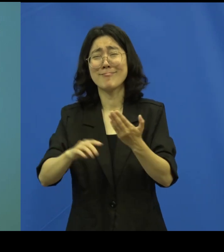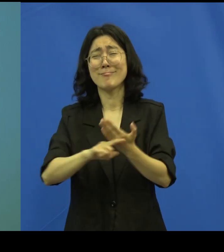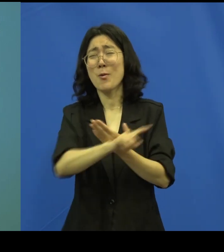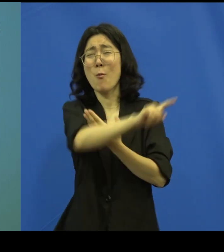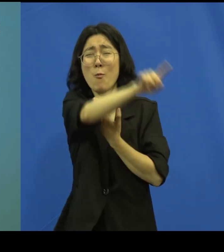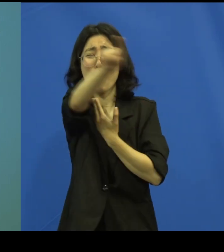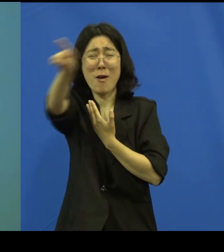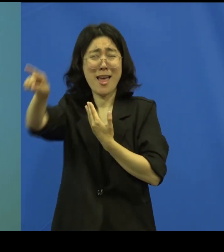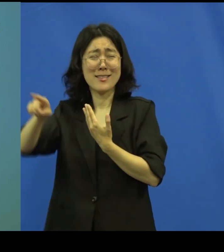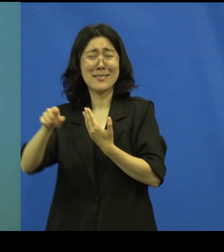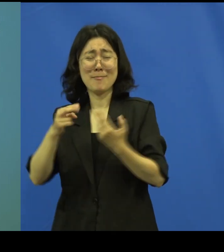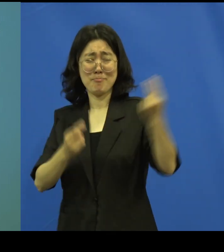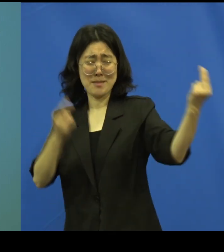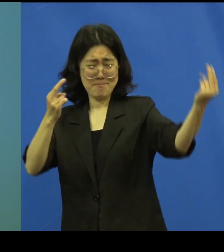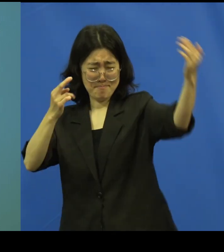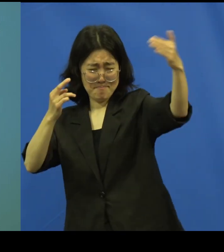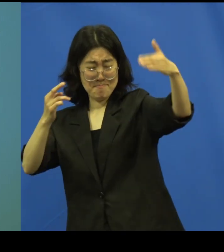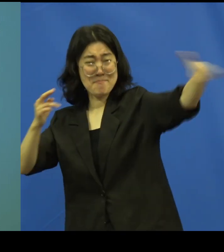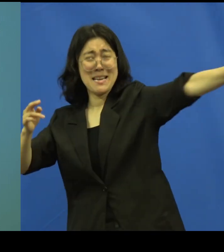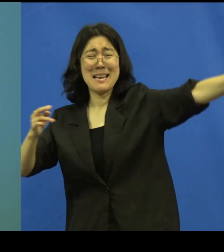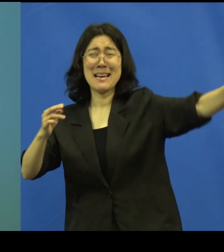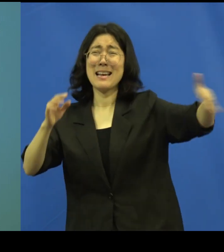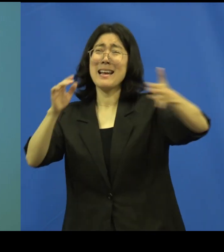비교할까, 컴페어할 게 없다는 거예요.